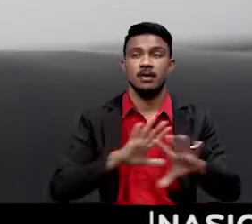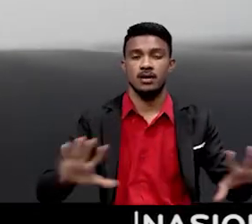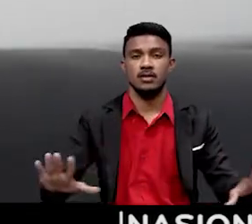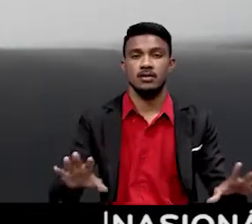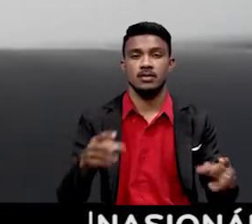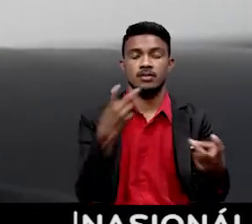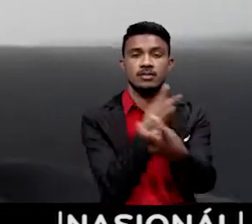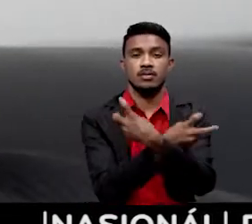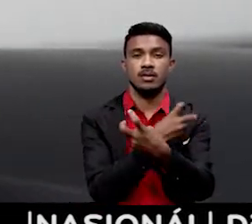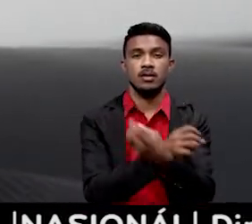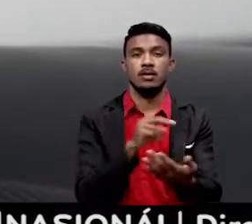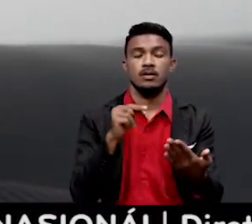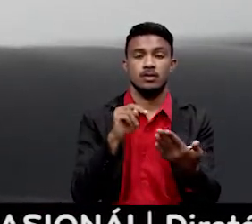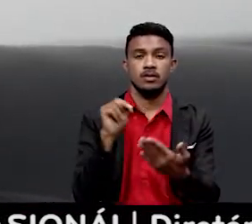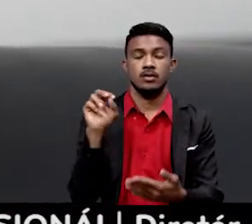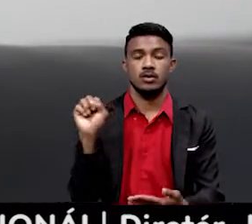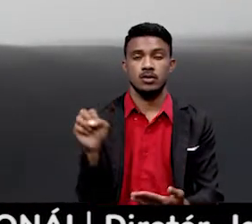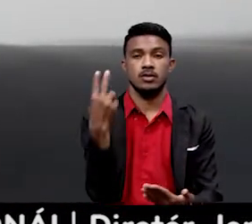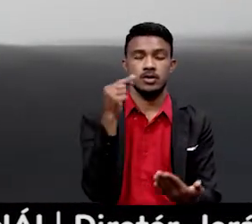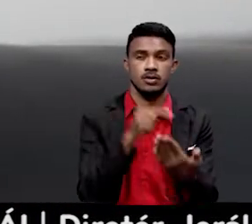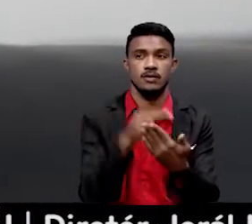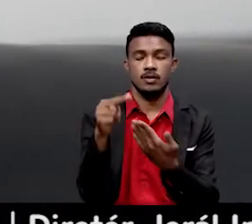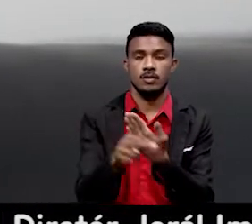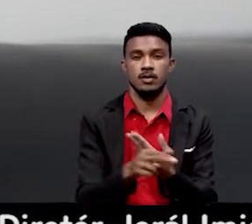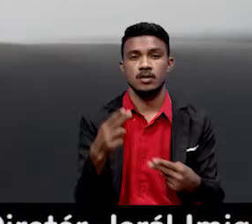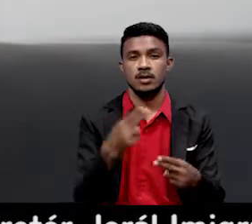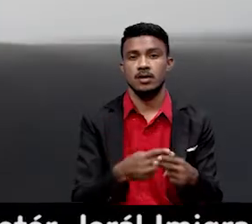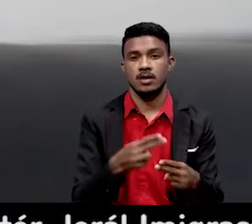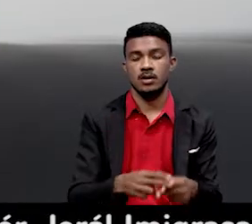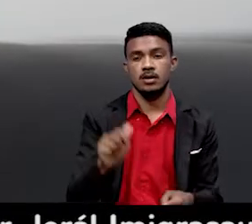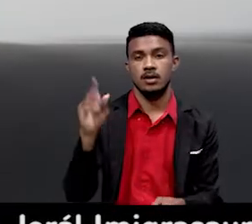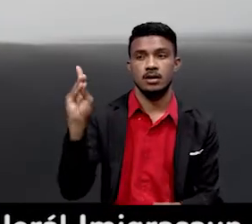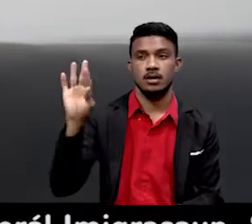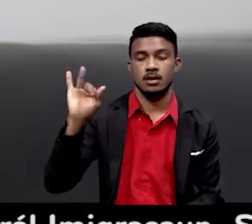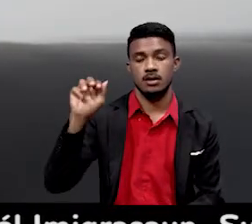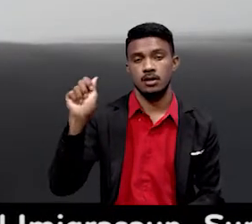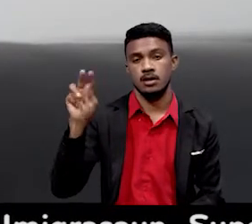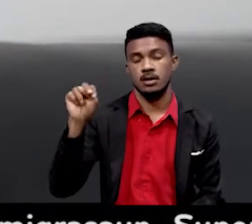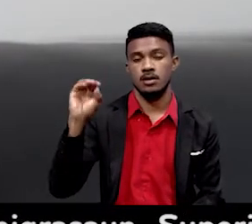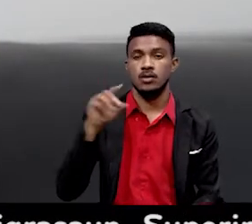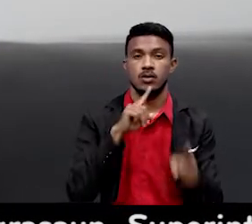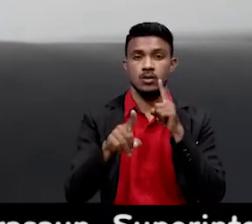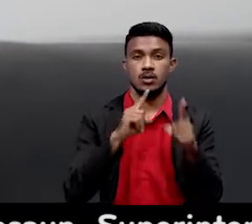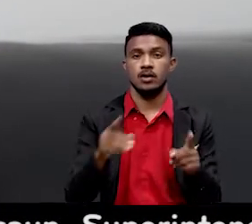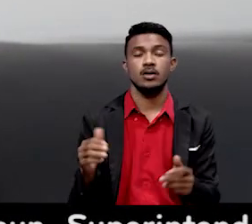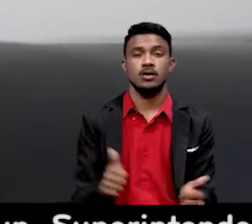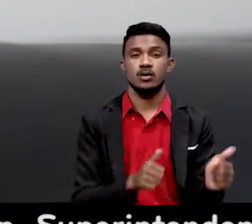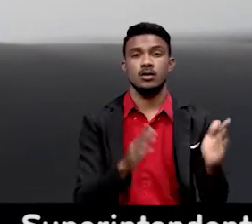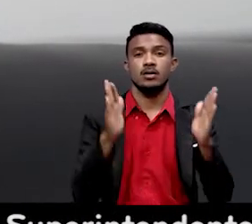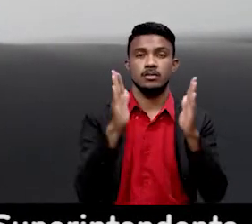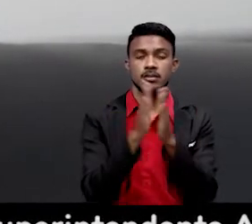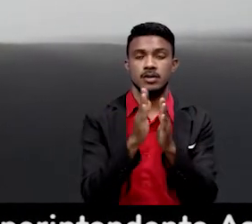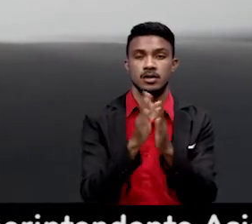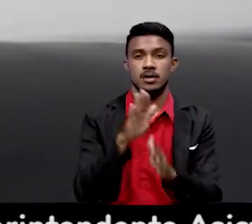tu masake 12 de novembro, Aviano Antonio da Silva Faria conta tuir katak. Ni tuir misa, no lao sa yus